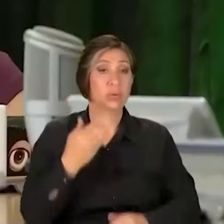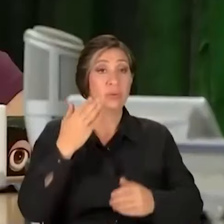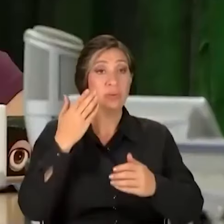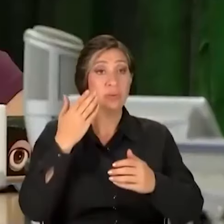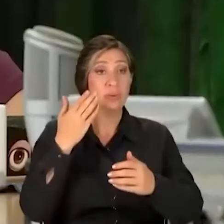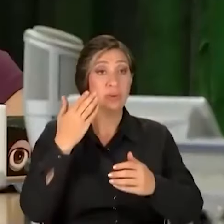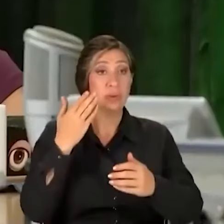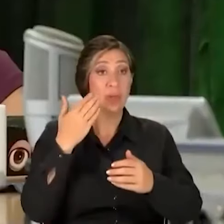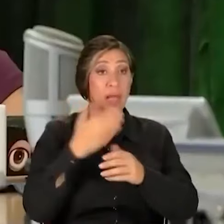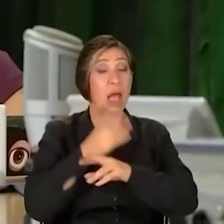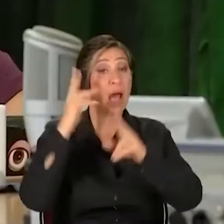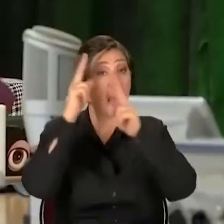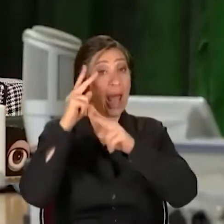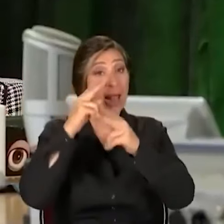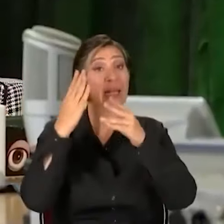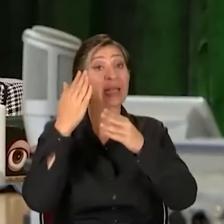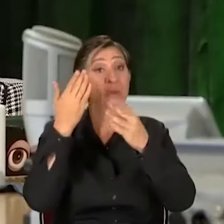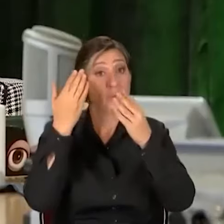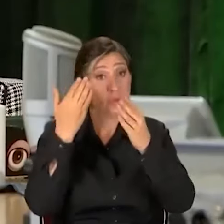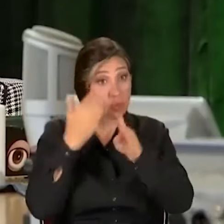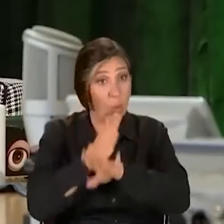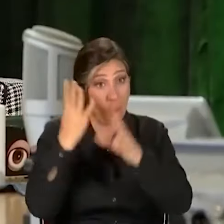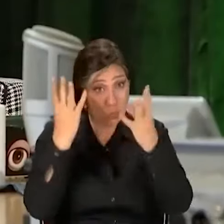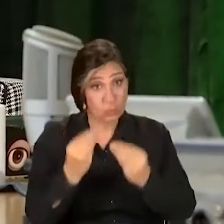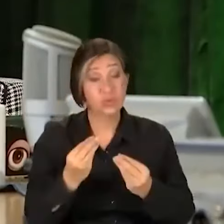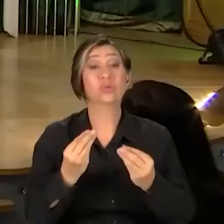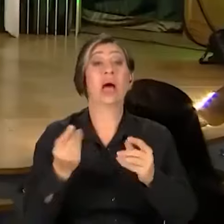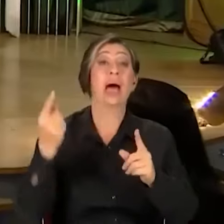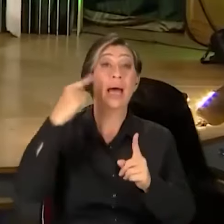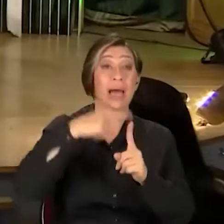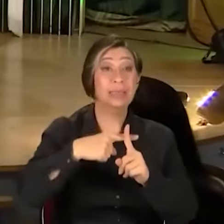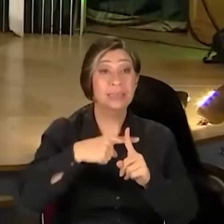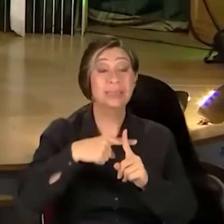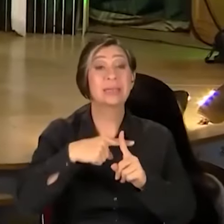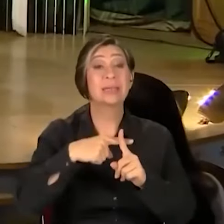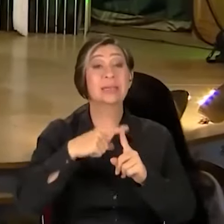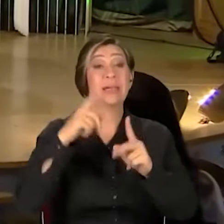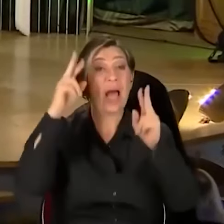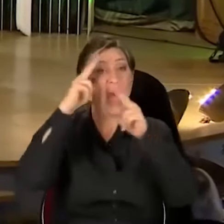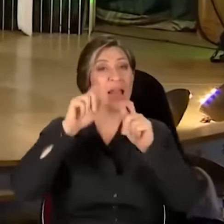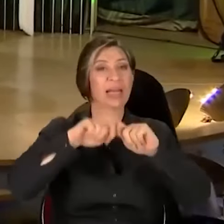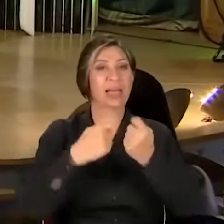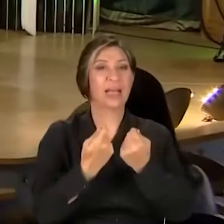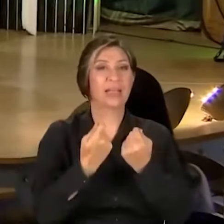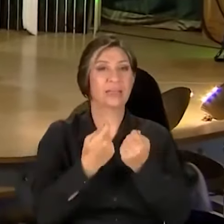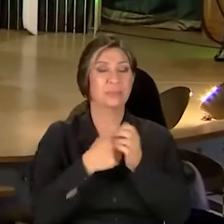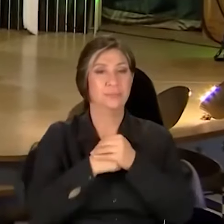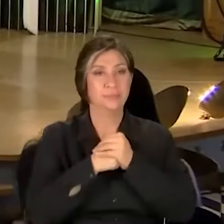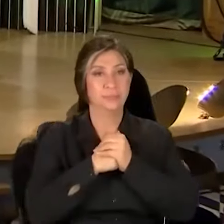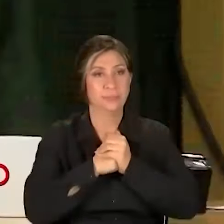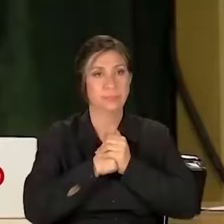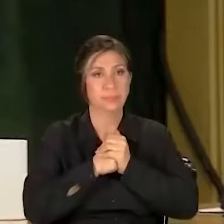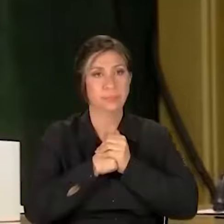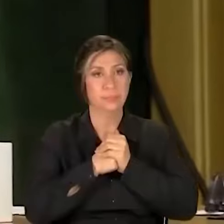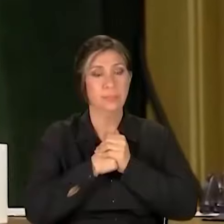hem hayallerin gerçekleşmesi ama hayallerin gerçekleşmesi de aynı zamanda bir hayal kırıklığıdır. Şöyle bir şey var